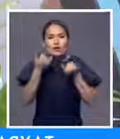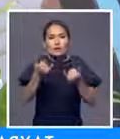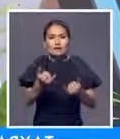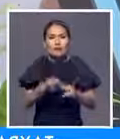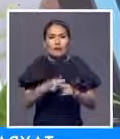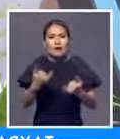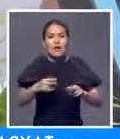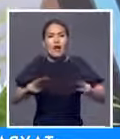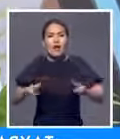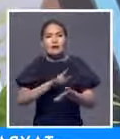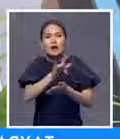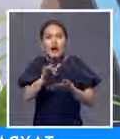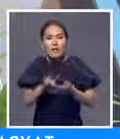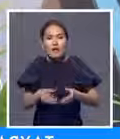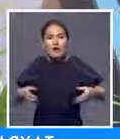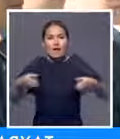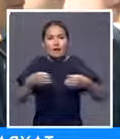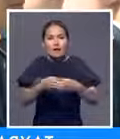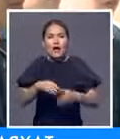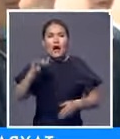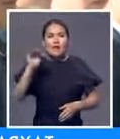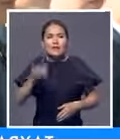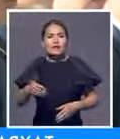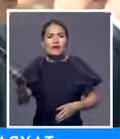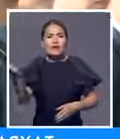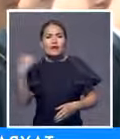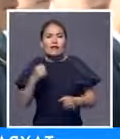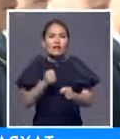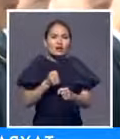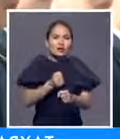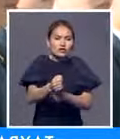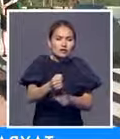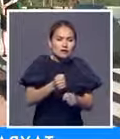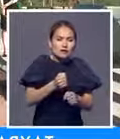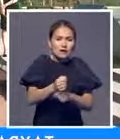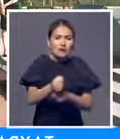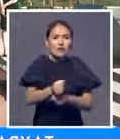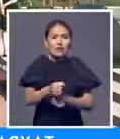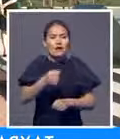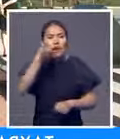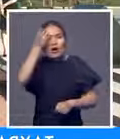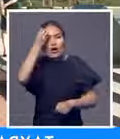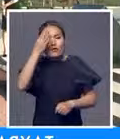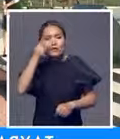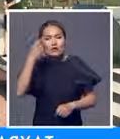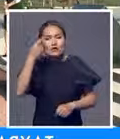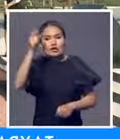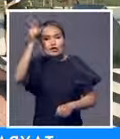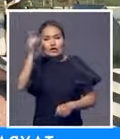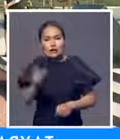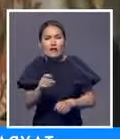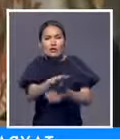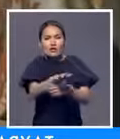Отан жастар қанатының Астана қалалық филиалы. Мыңдаған жазықсыз жанның жасы мен қаны төгілген тарихымыздың шерлі беттерінің бірі болып қалған музейге